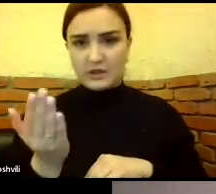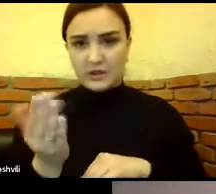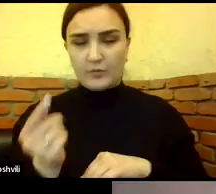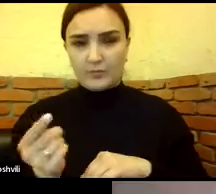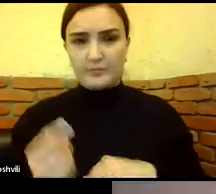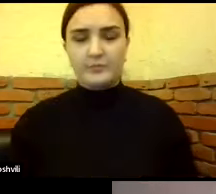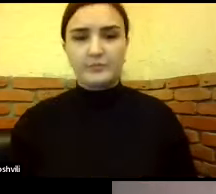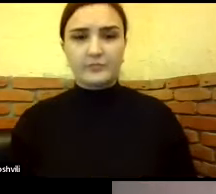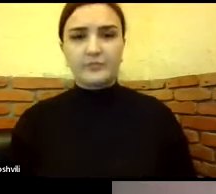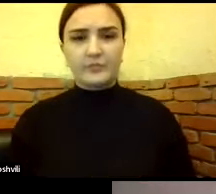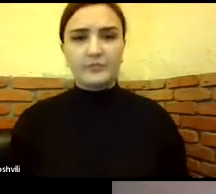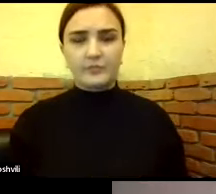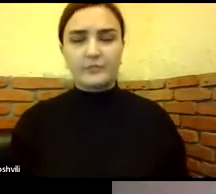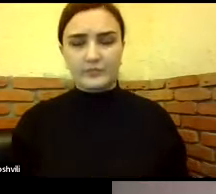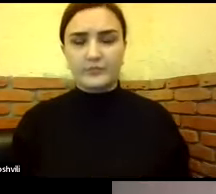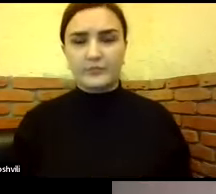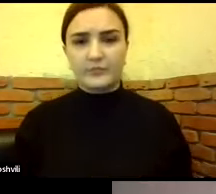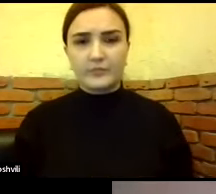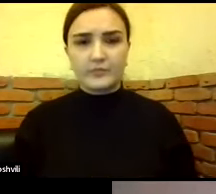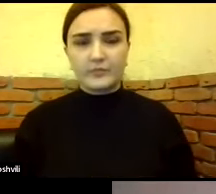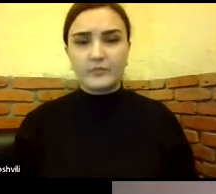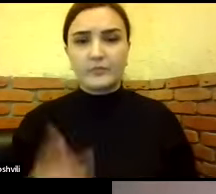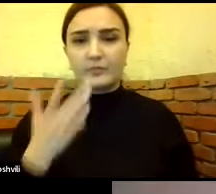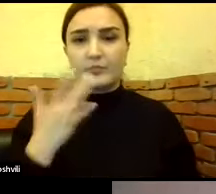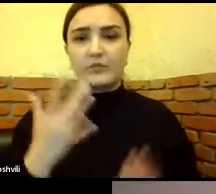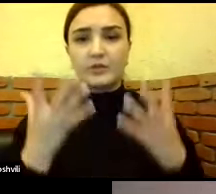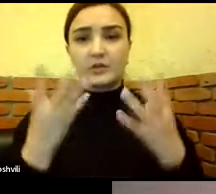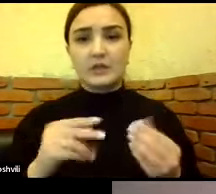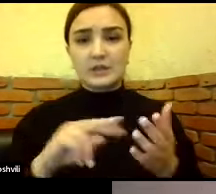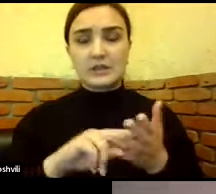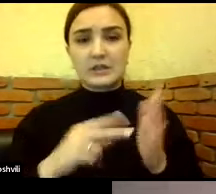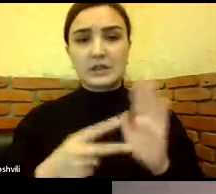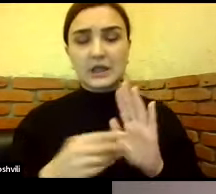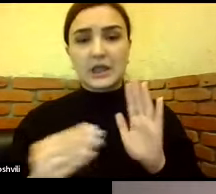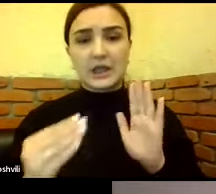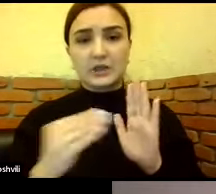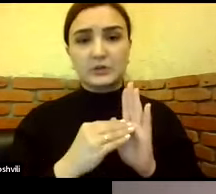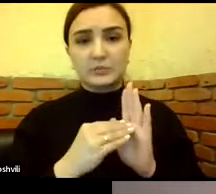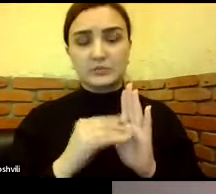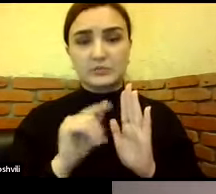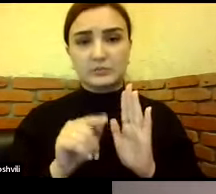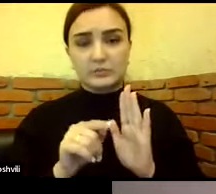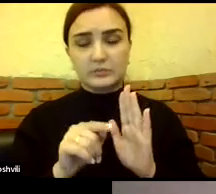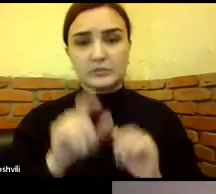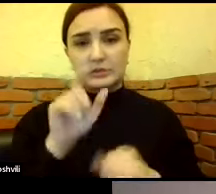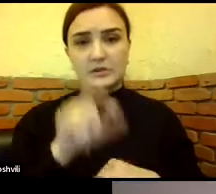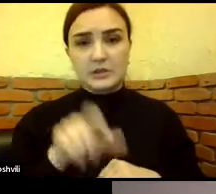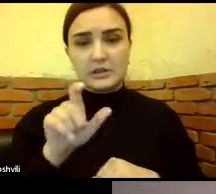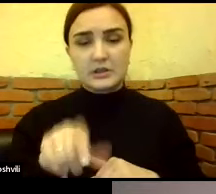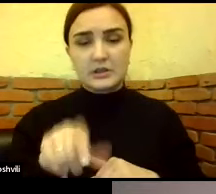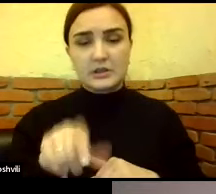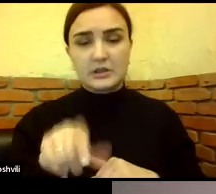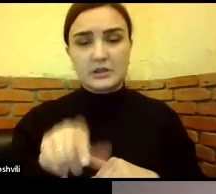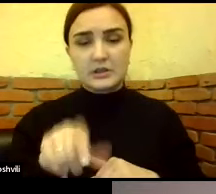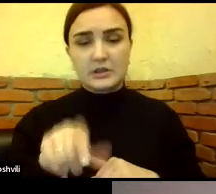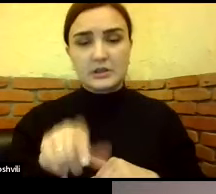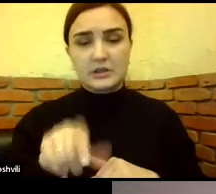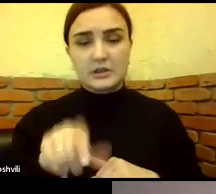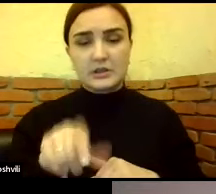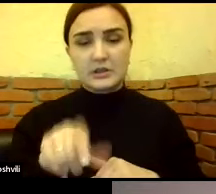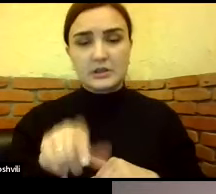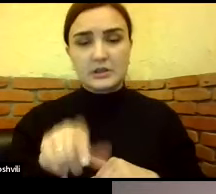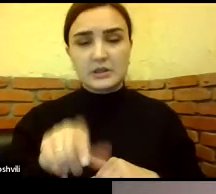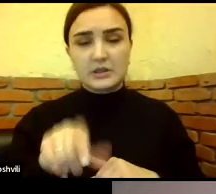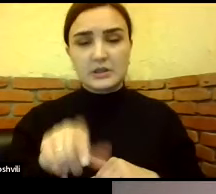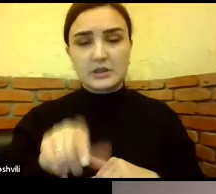სოციალური პოლიტიკის დღის წესრიგში, იმდენად, რომ უკვე ადამიანები როგორც სხვა სოციალური პრობლემების მოგვარებაზე, ასევე